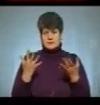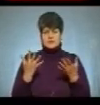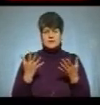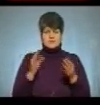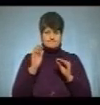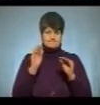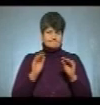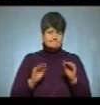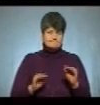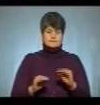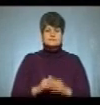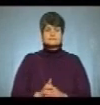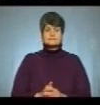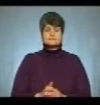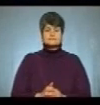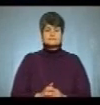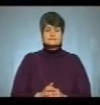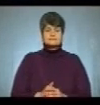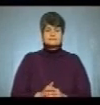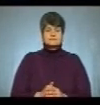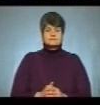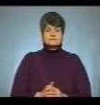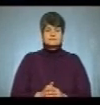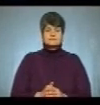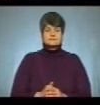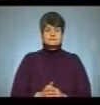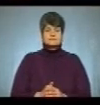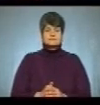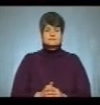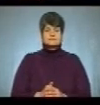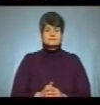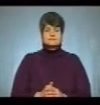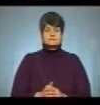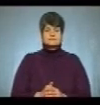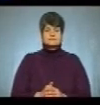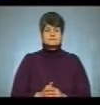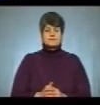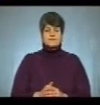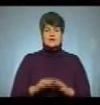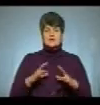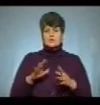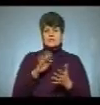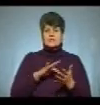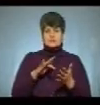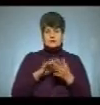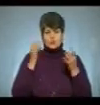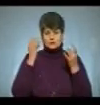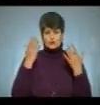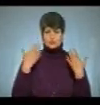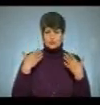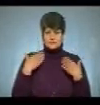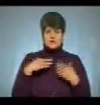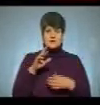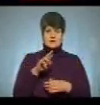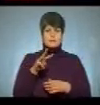декоративні речі. Дорогу нам вкажуть, поїмо. Інструктор Центру культури і дозвілля Теребовлі